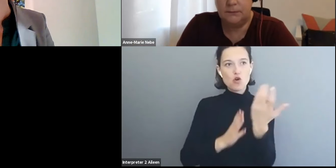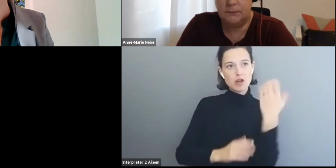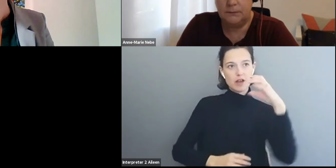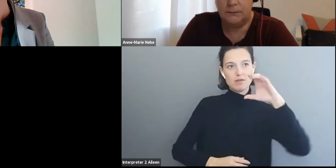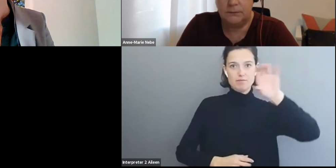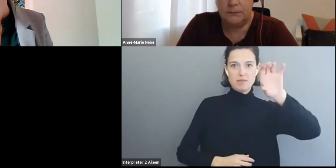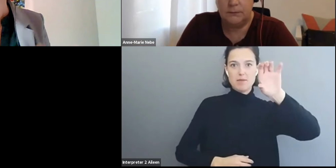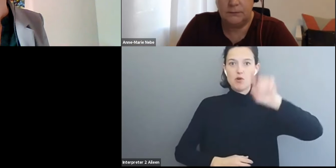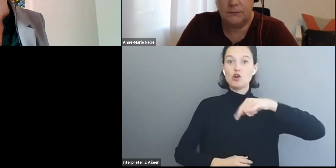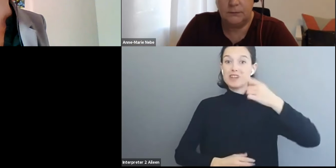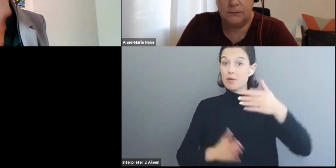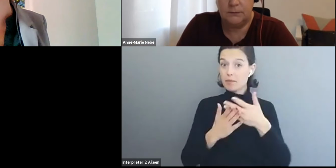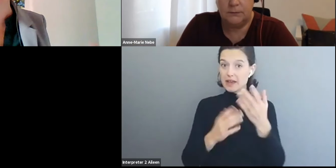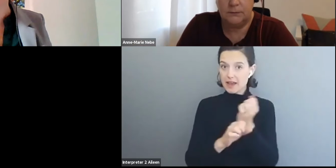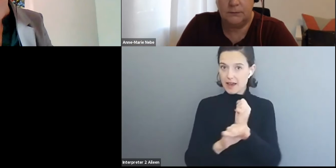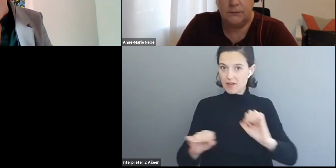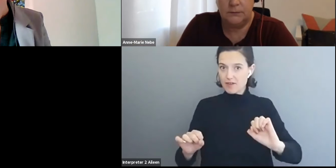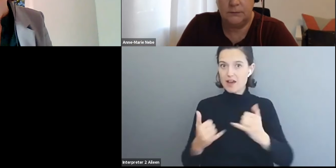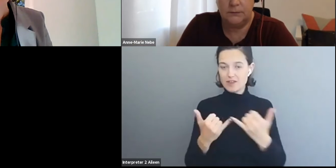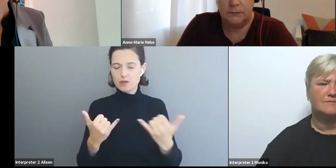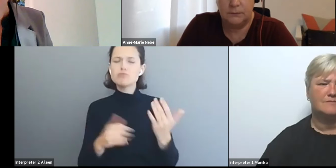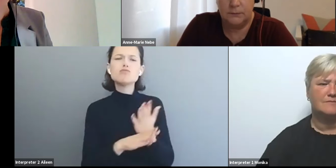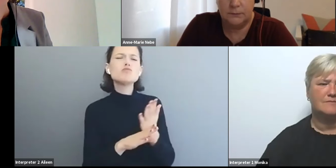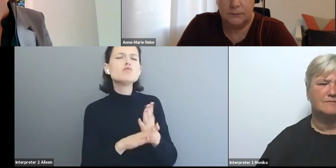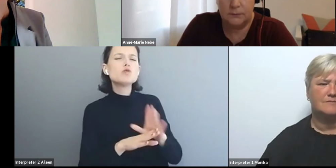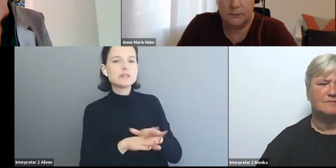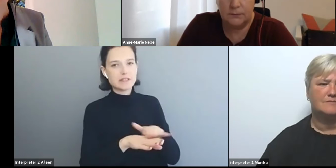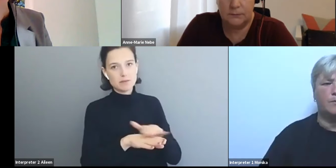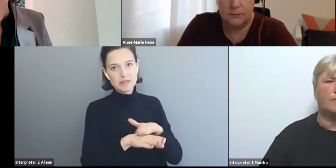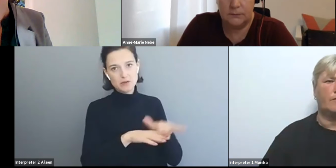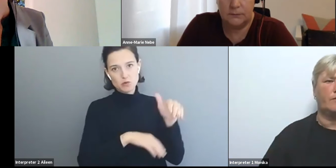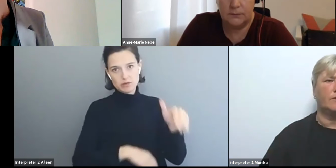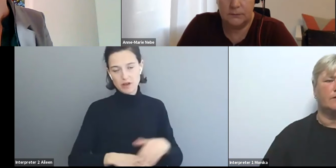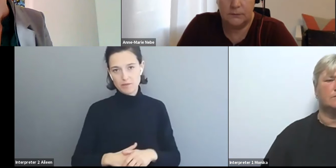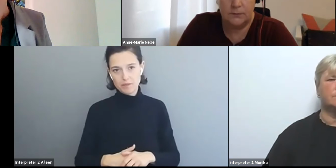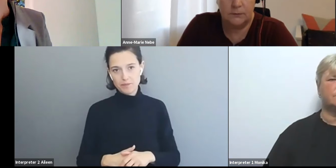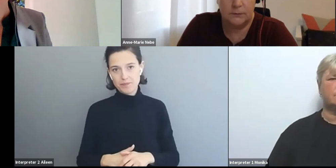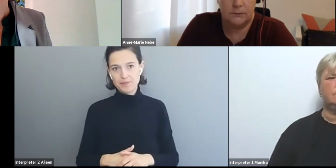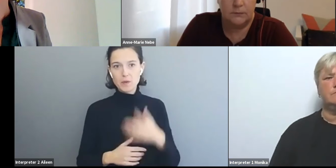Sensibilität dafür, dass geschult werden soll. Jetzt aktuell ist es so, dass